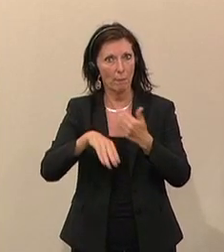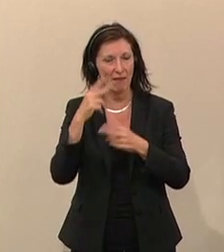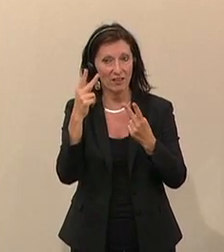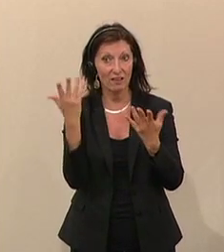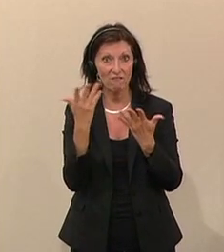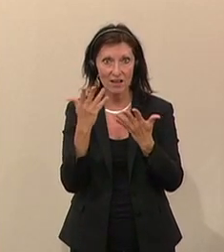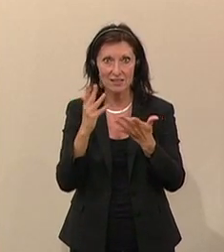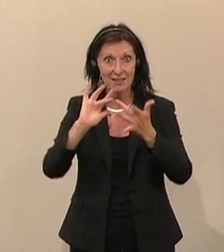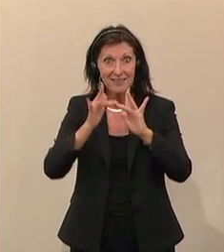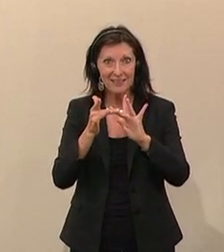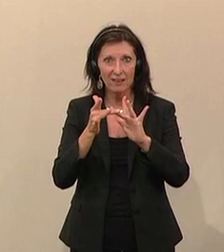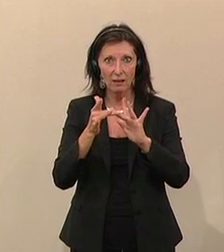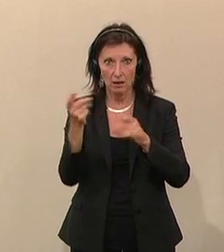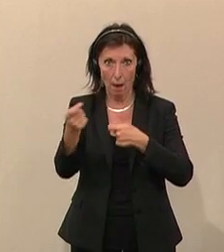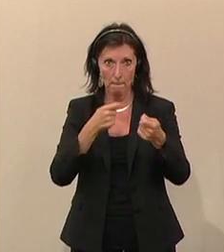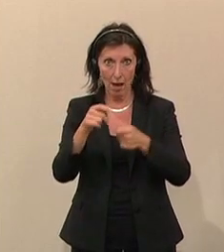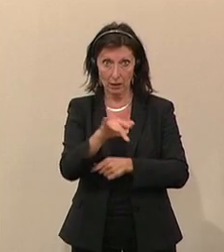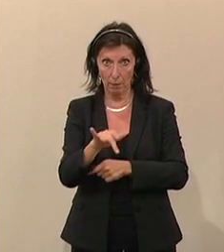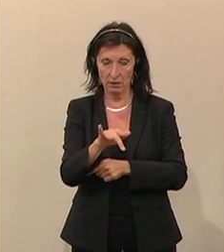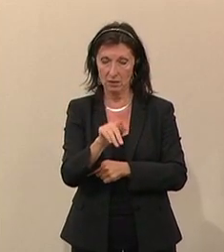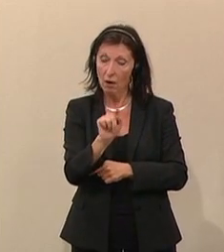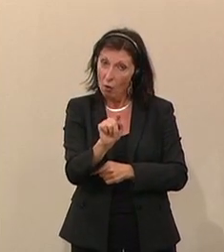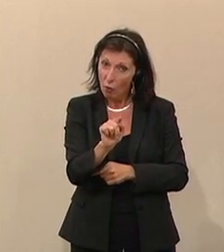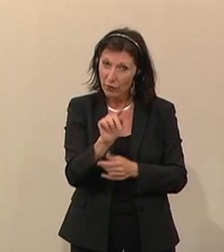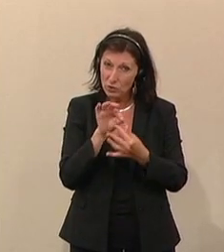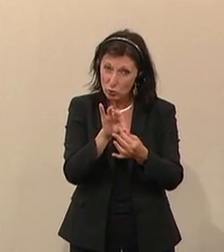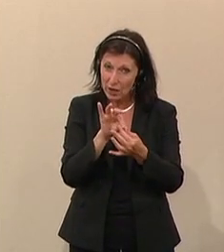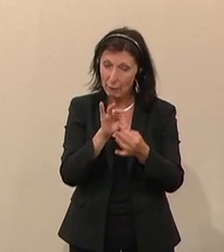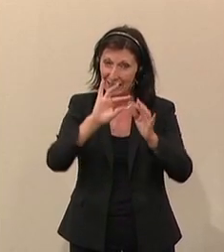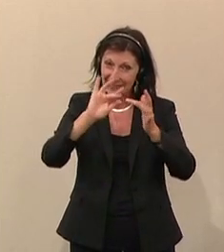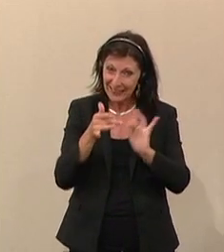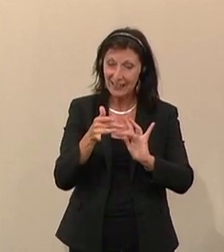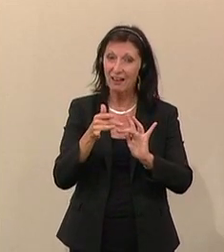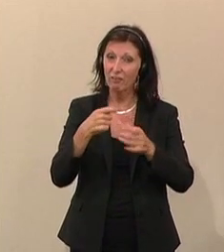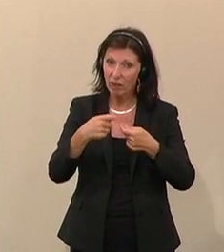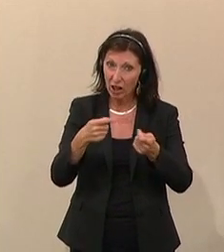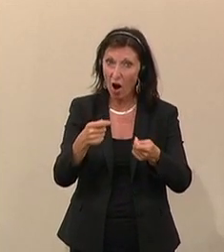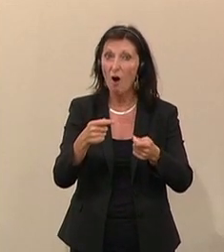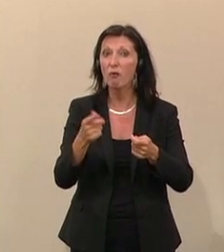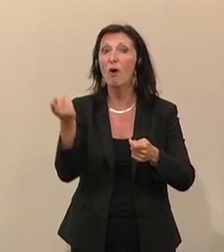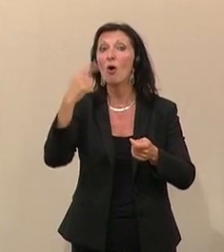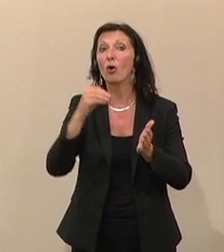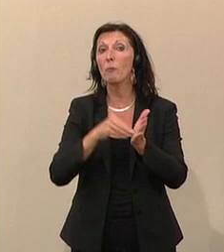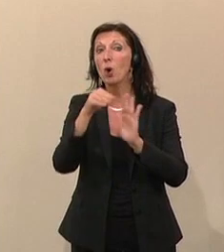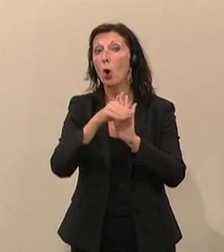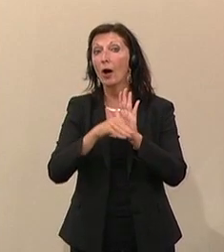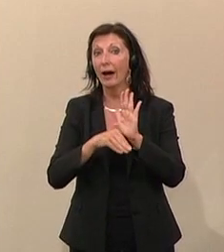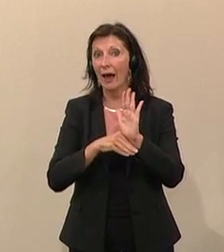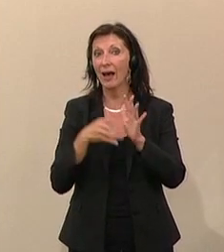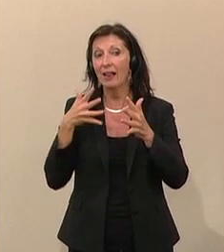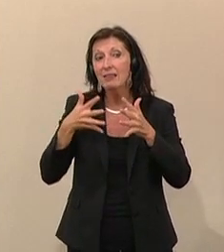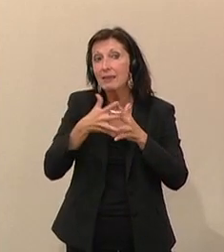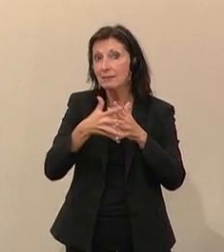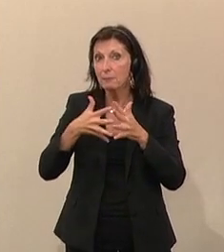online-marktplätze jeweils ganz strenge transparenzregeln geben in diesem bereich auch ein thema was